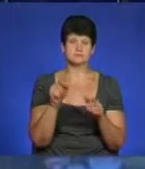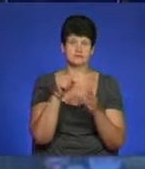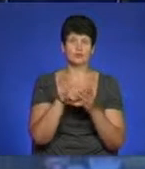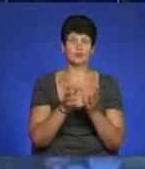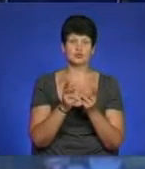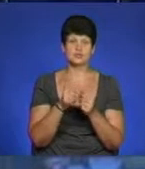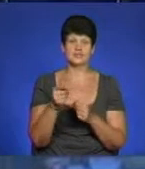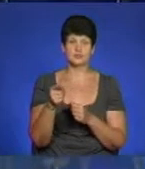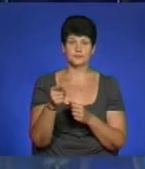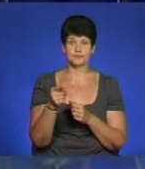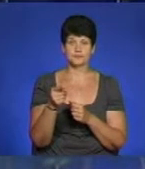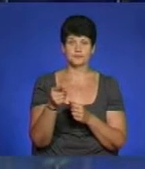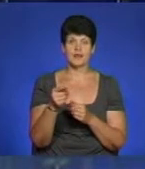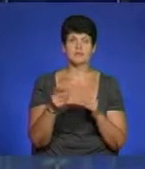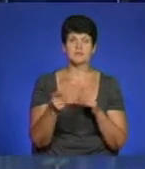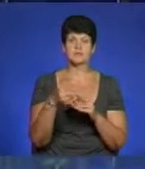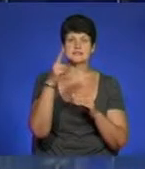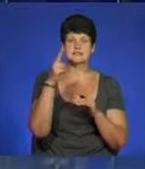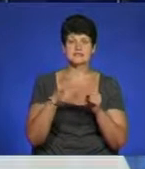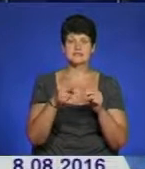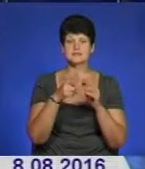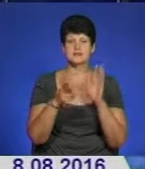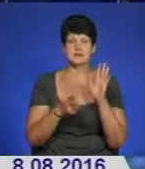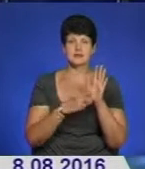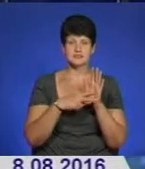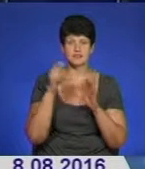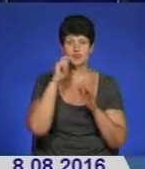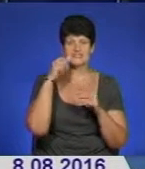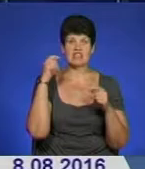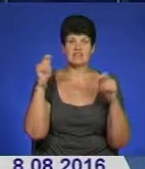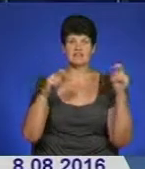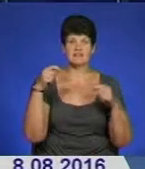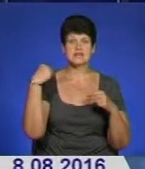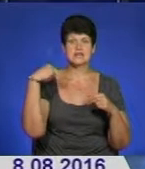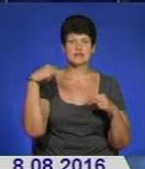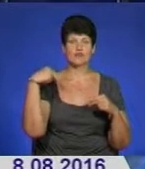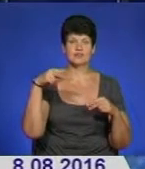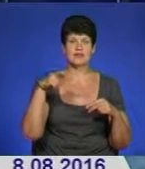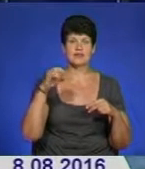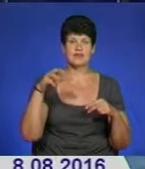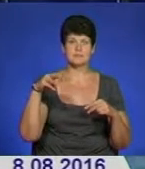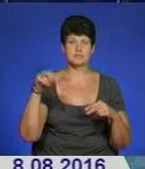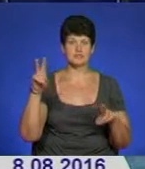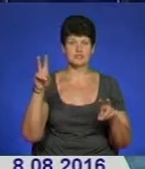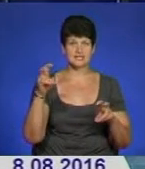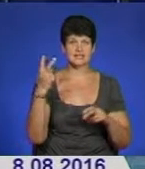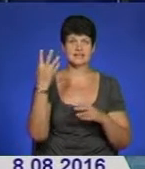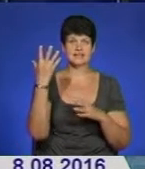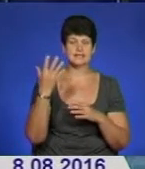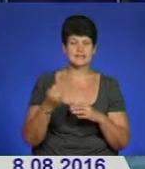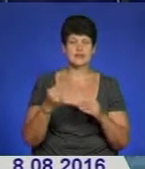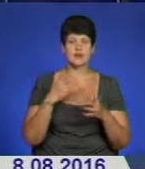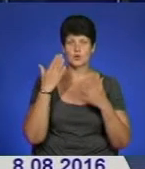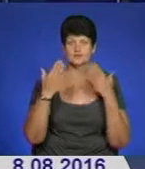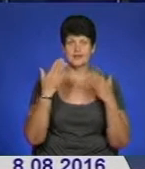На Тернопільщині завершився 17-й всеукраїнський фестиваль «Дзвони Лемківщини». Два дні його учасники та гості розважалися